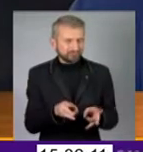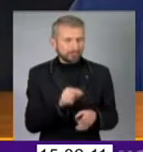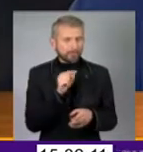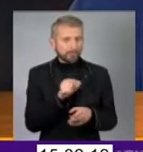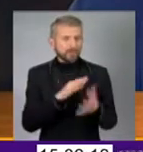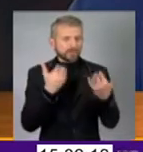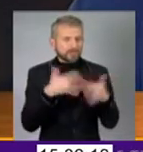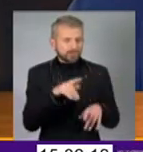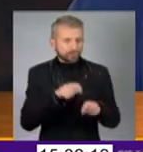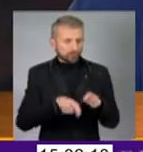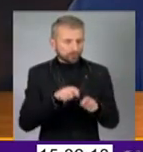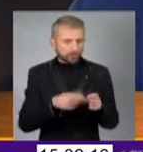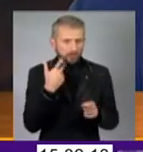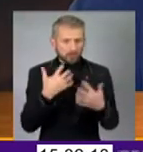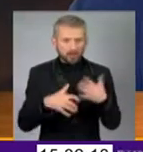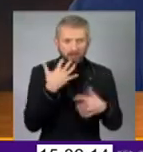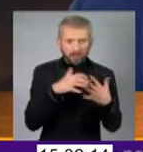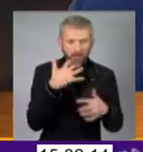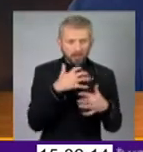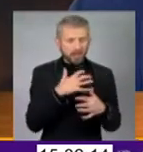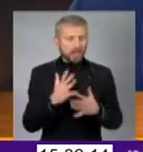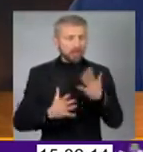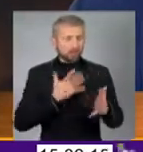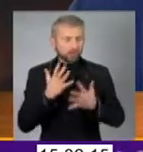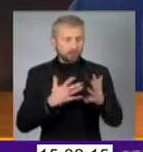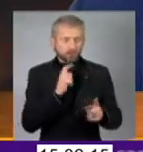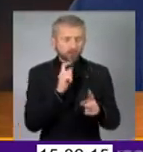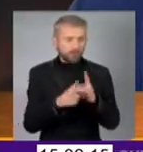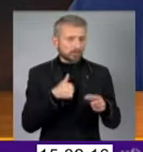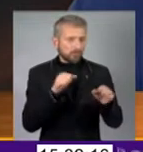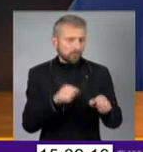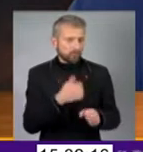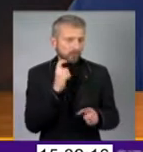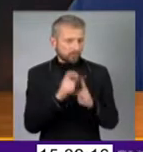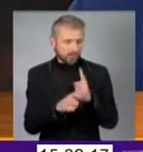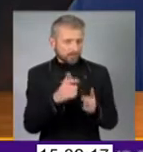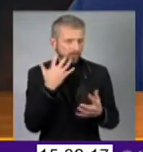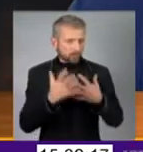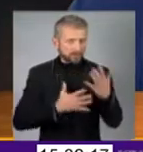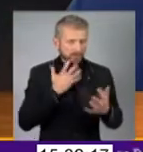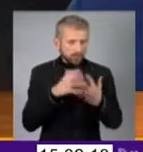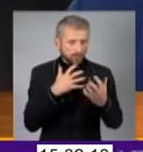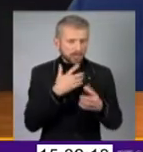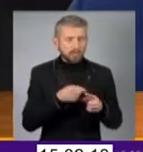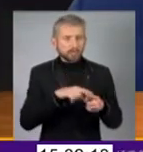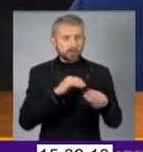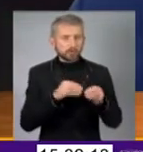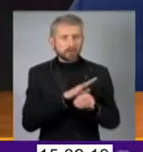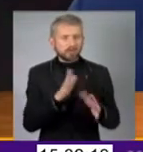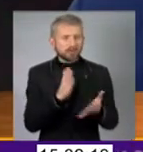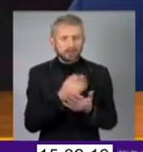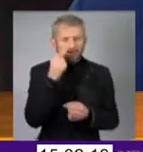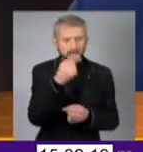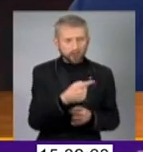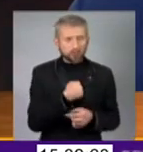втрачається контроль. Реагувати на це емоційно я сам міг би реагувати, тому що, я скажу більше, ця проблема не є для мене віддаленою.